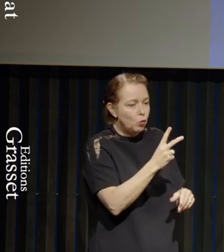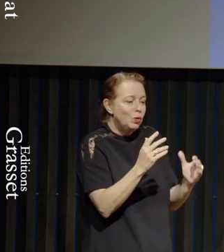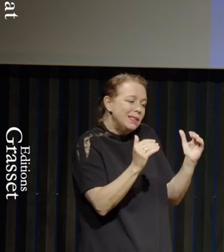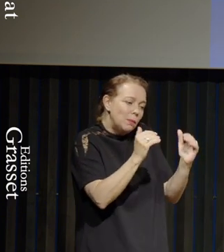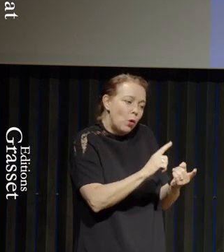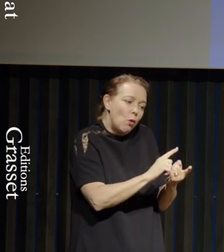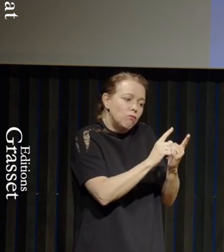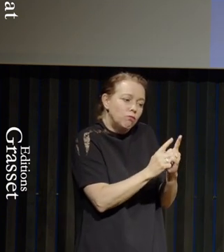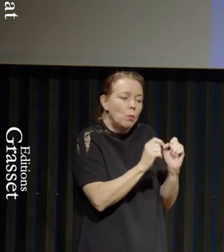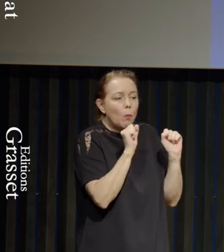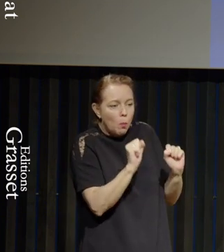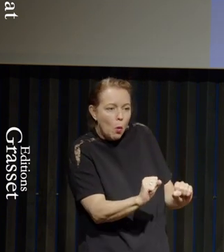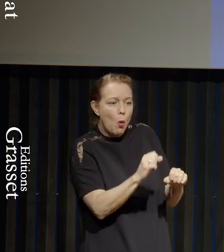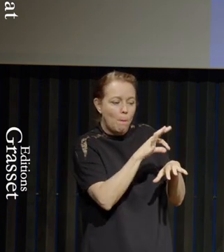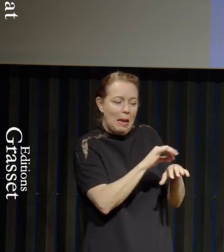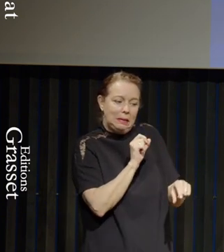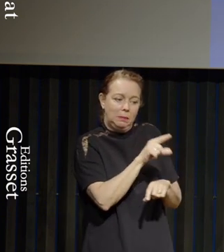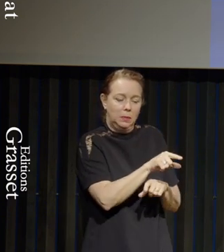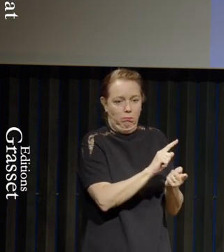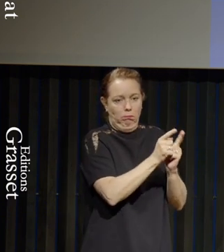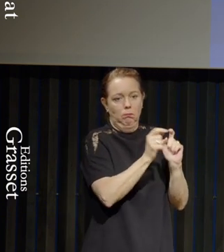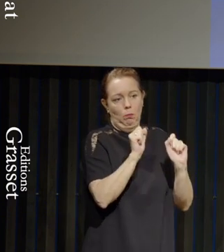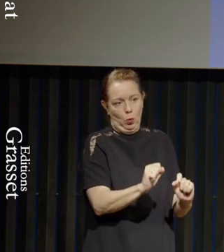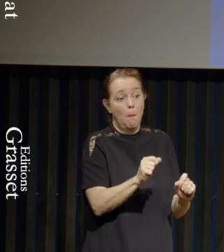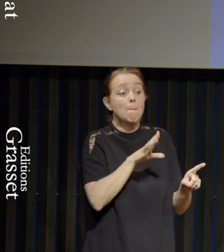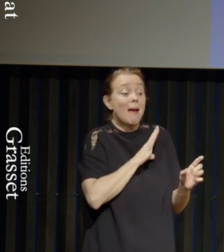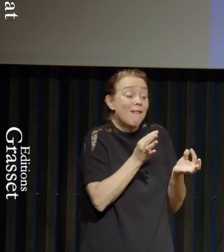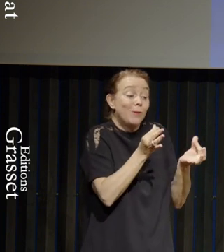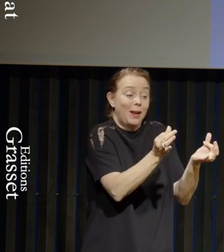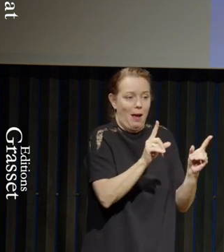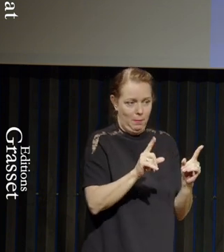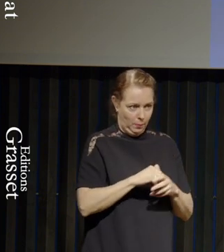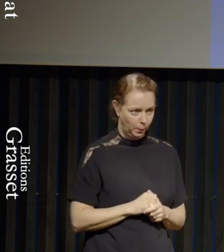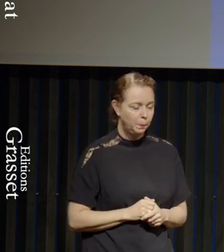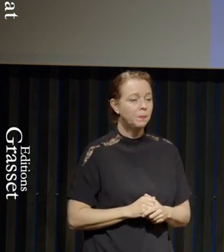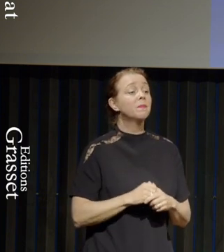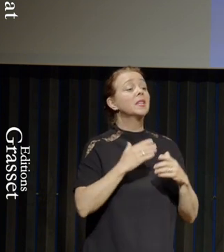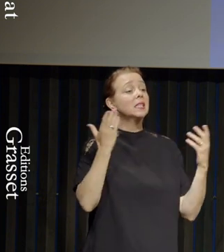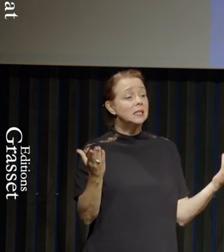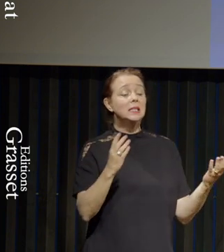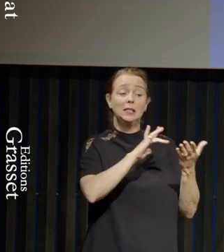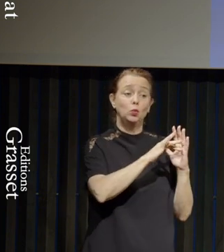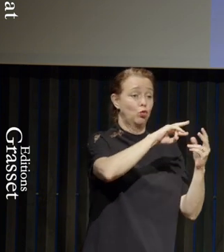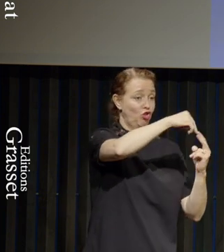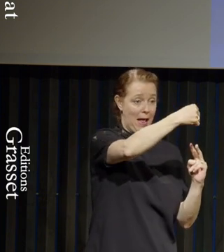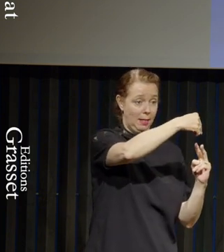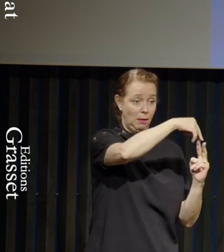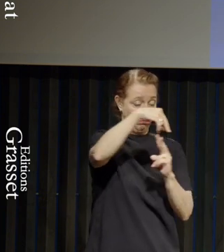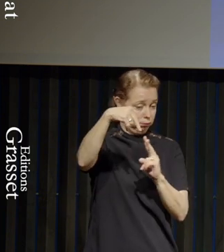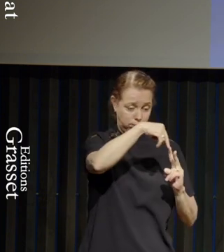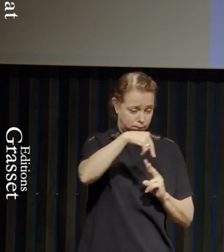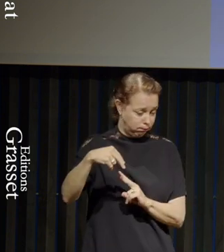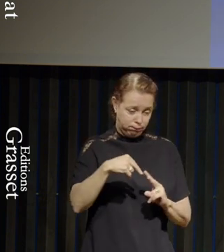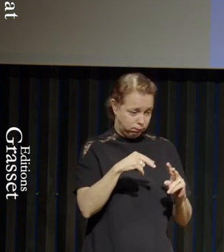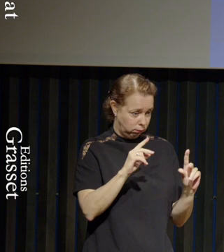d'être atteint de cette maladie. Et si vous prenez l'ensemble des gènes, une sorte de constellation de